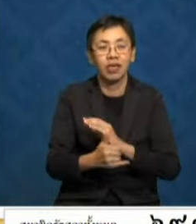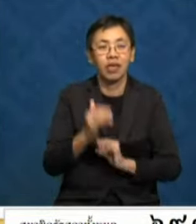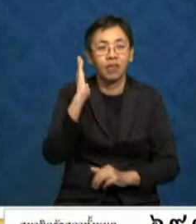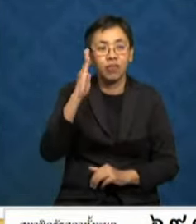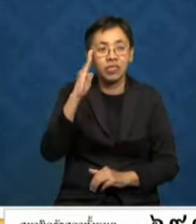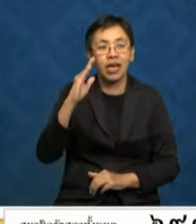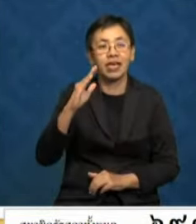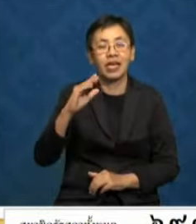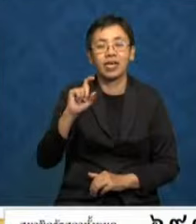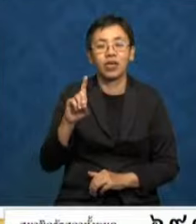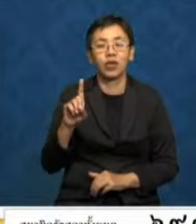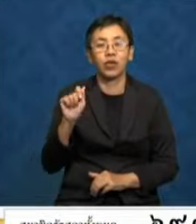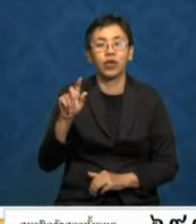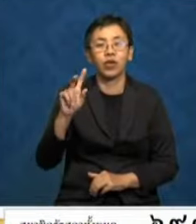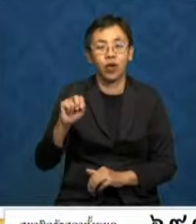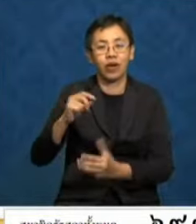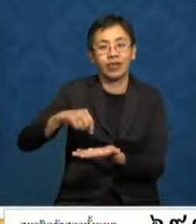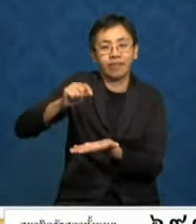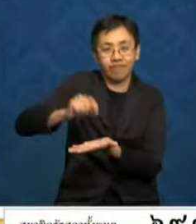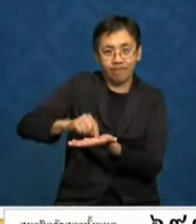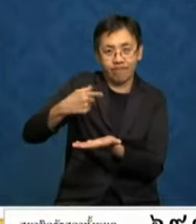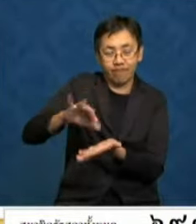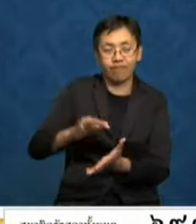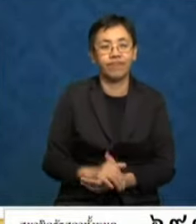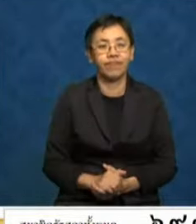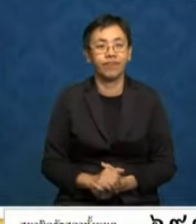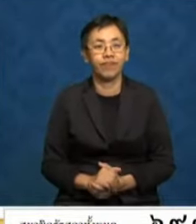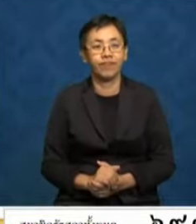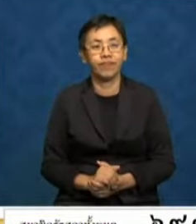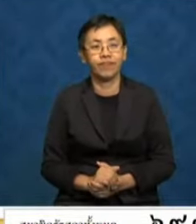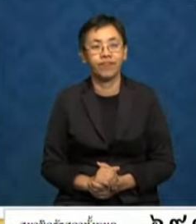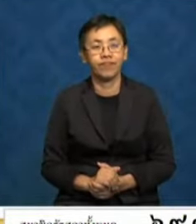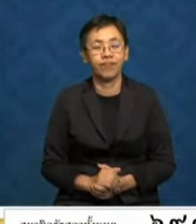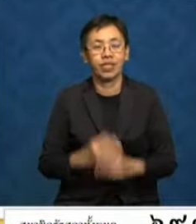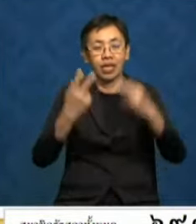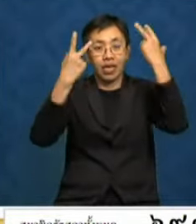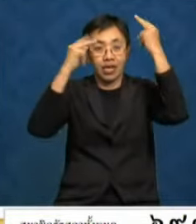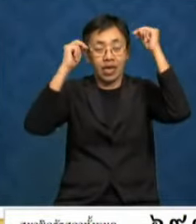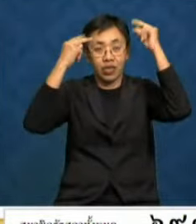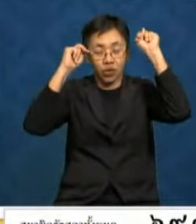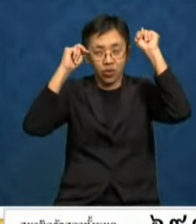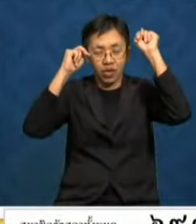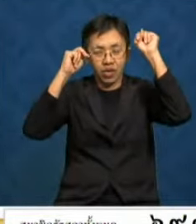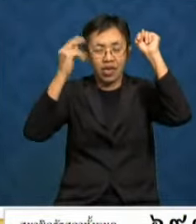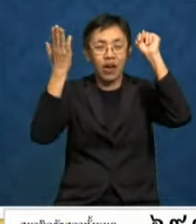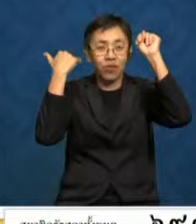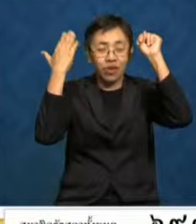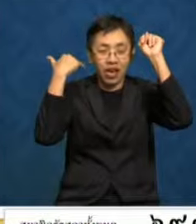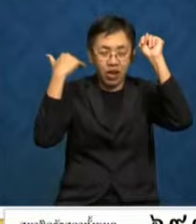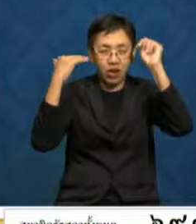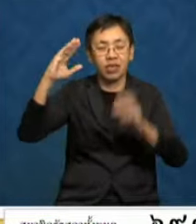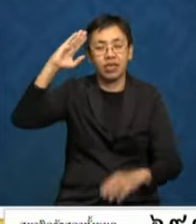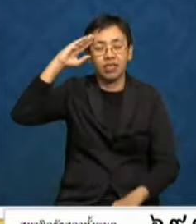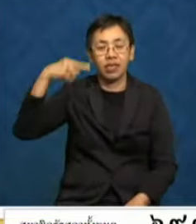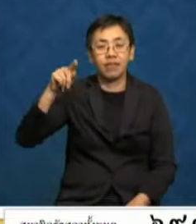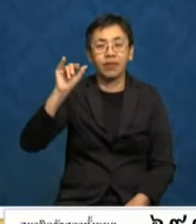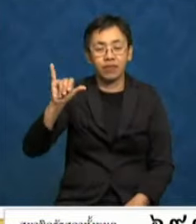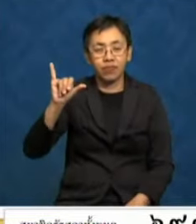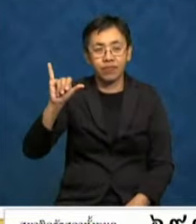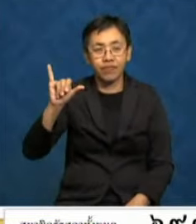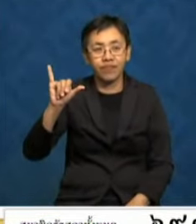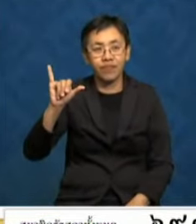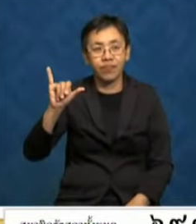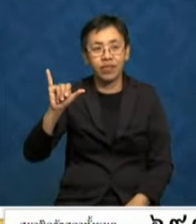ตถ์วินัยในขณะนั้นนะครับทางด้านนายกรัฐมนตรีอดีตนายกรัฐมนตรีนะครับท่านพลเอกประยุทธ์จันทร์โอชาก็